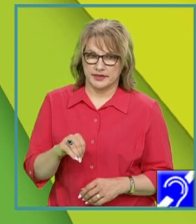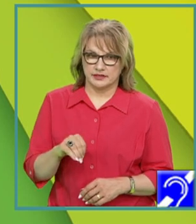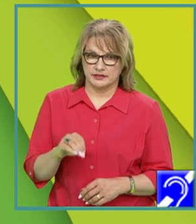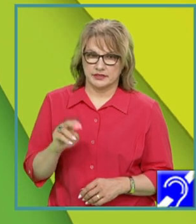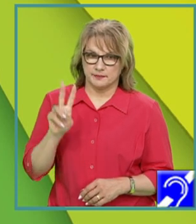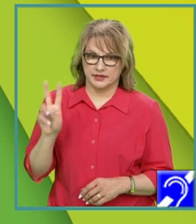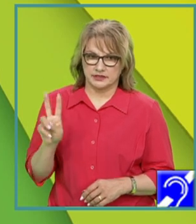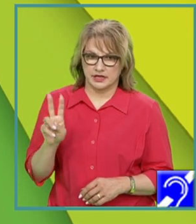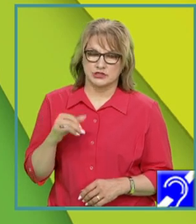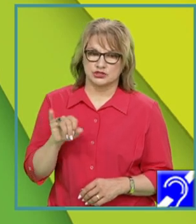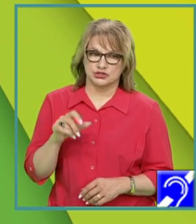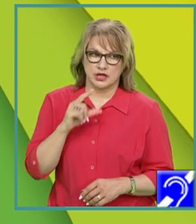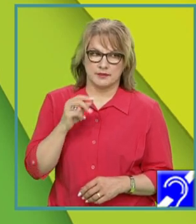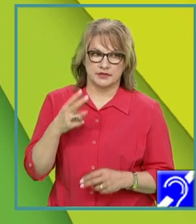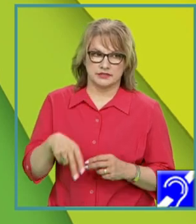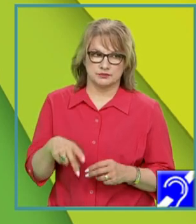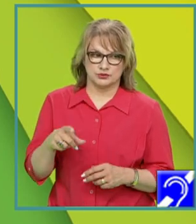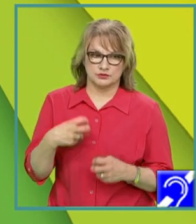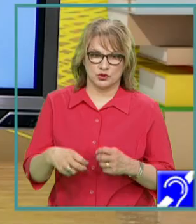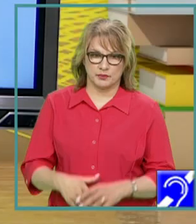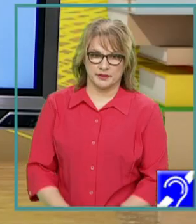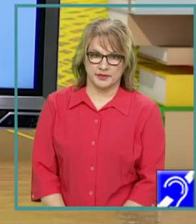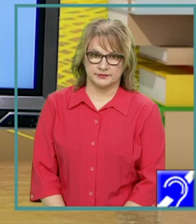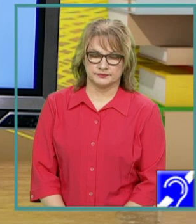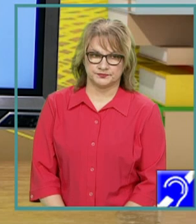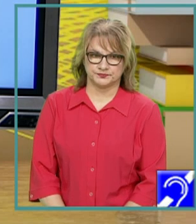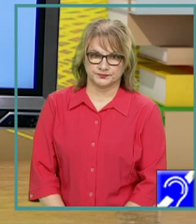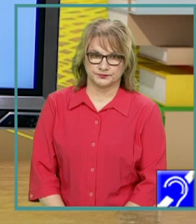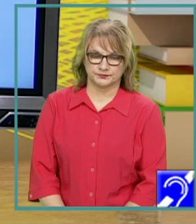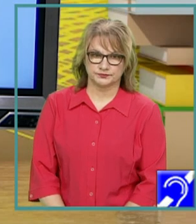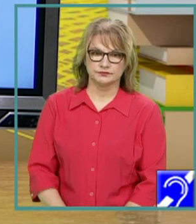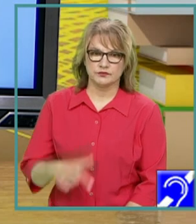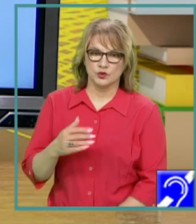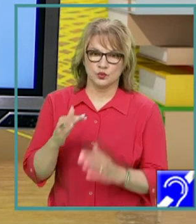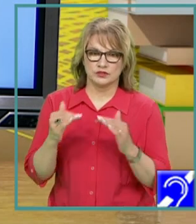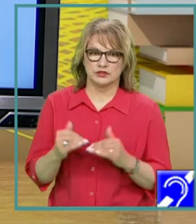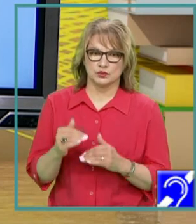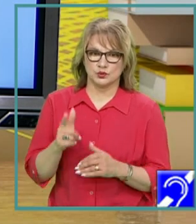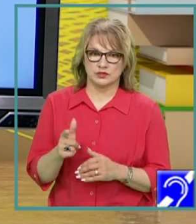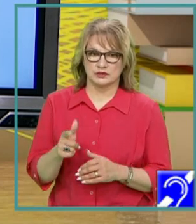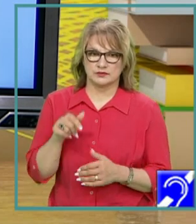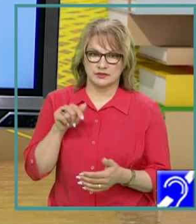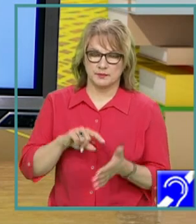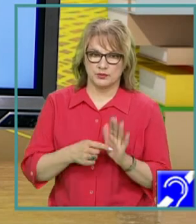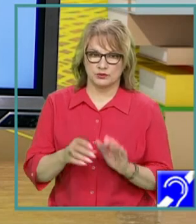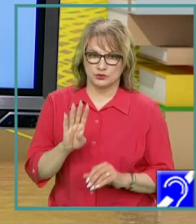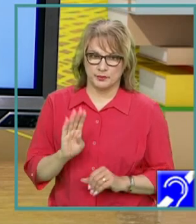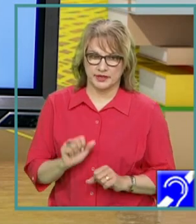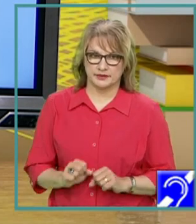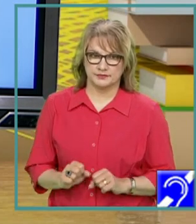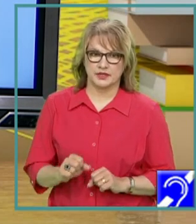pătrați și am răspuns probleme ni se dă un triunghi dreptunghic în b